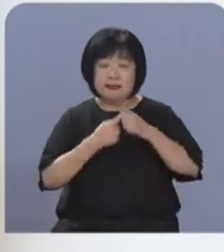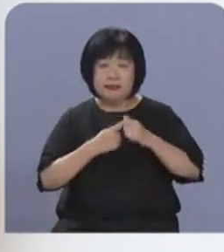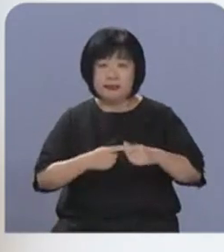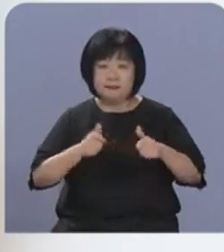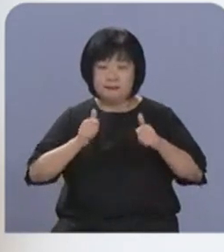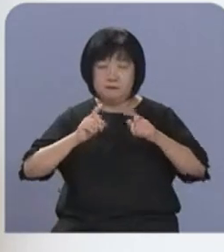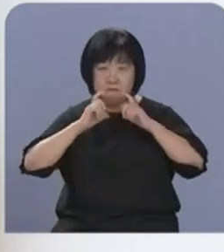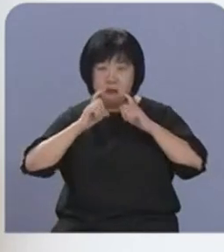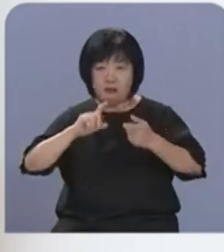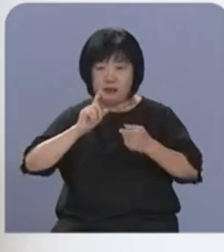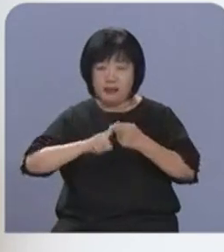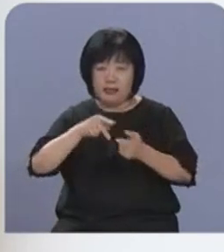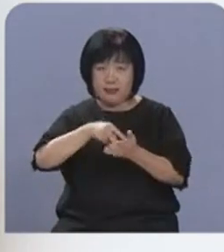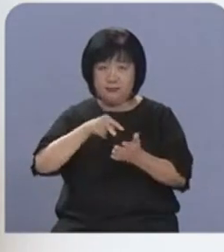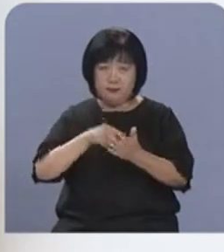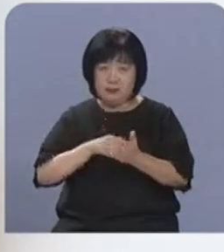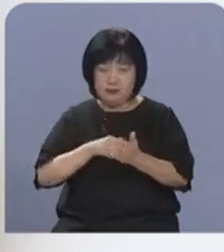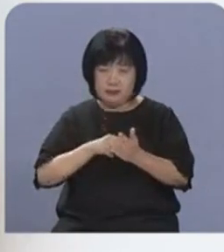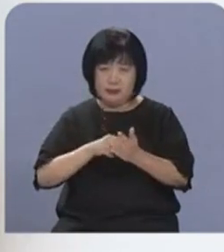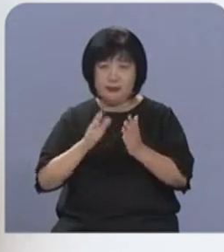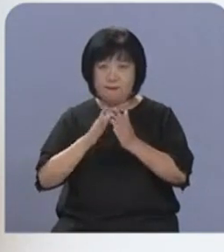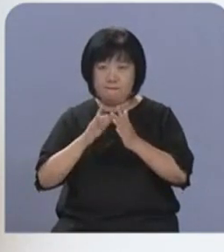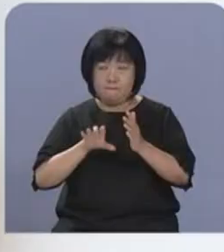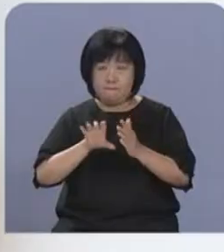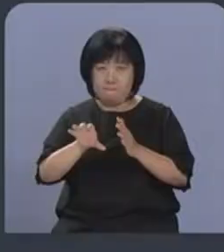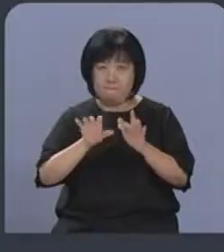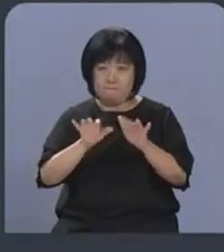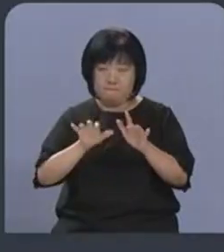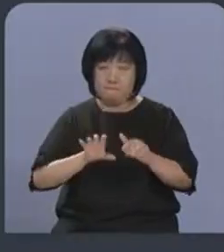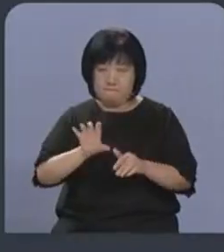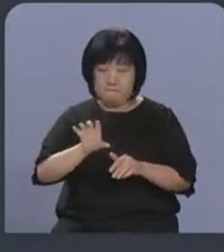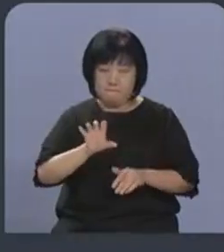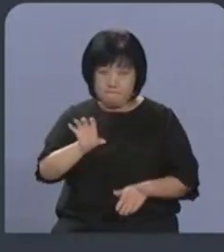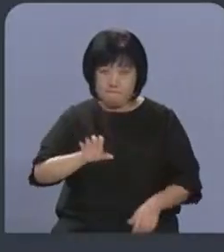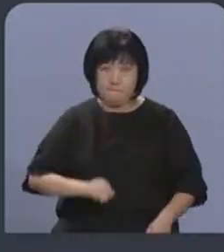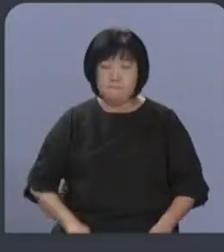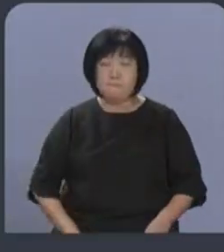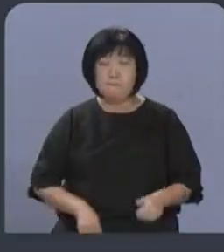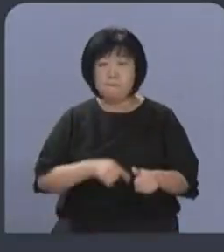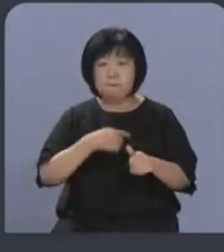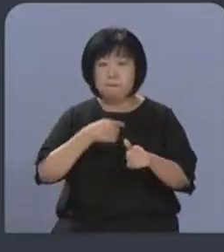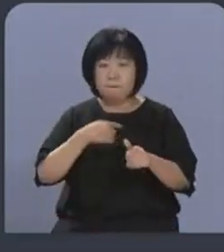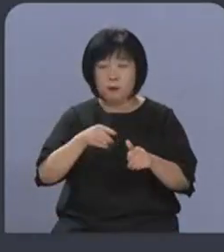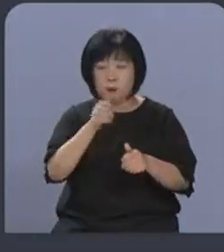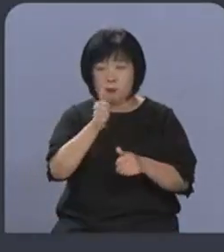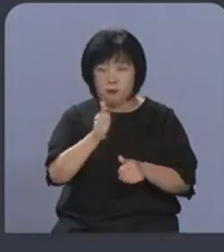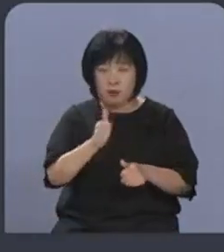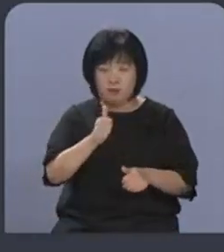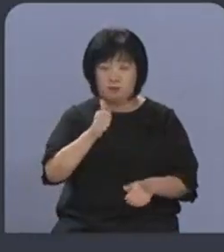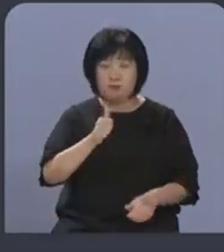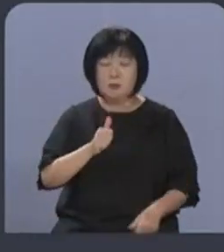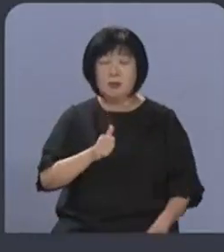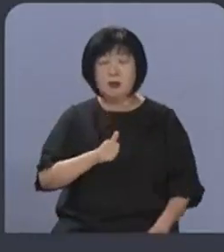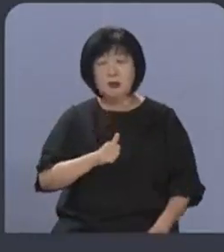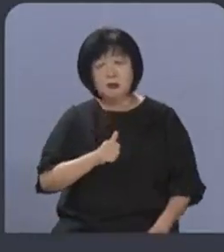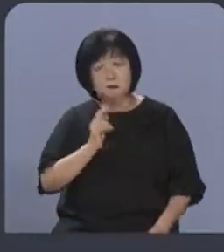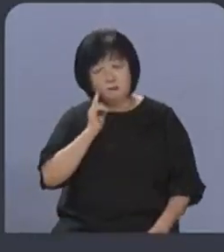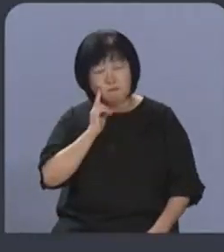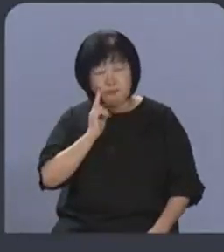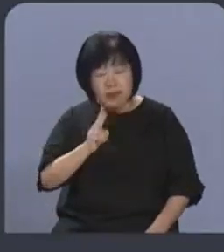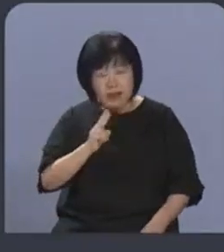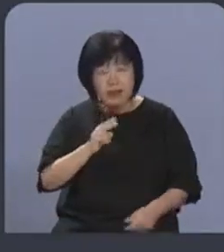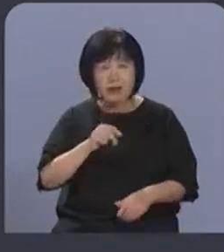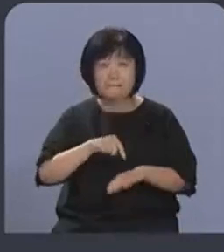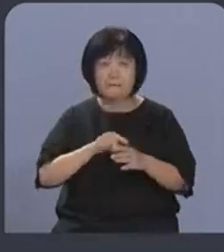sns를 통해 부산 시민에게 드리는 글로 밝혔습니다 하교육감은 참담한 심정이지만 진실이